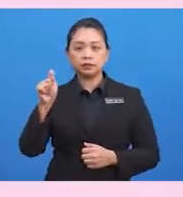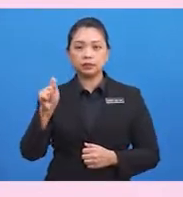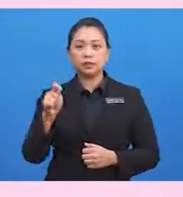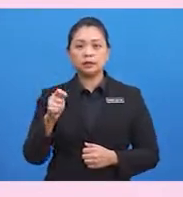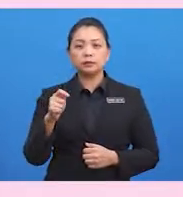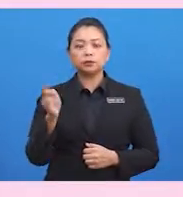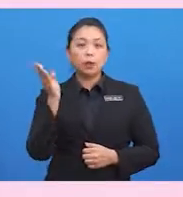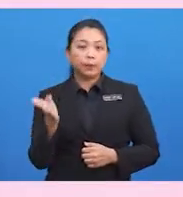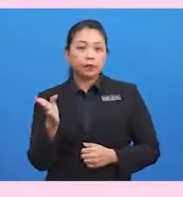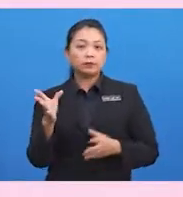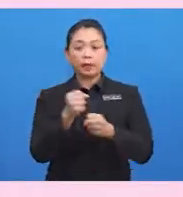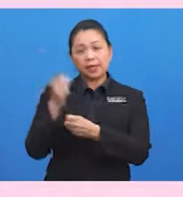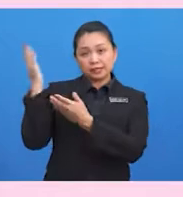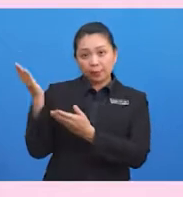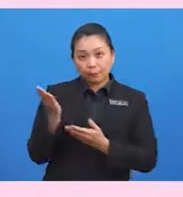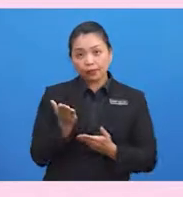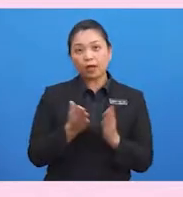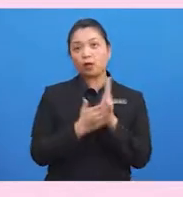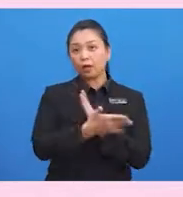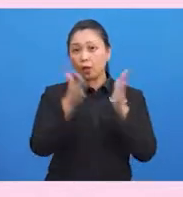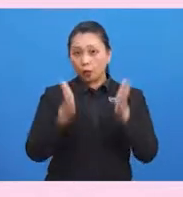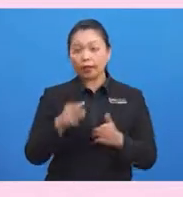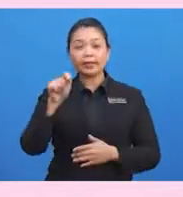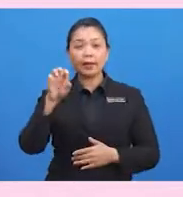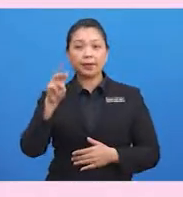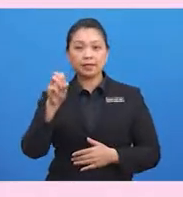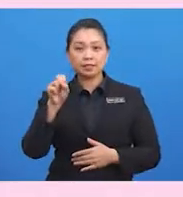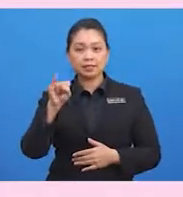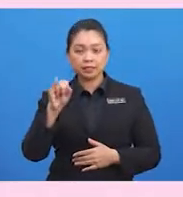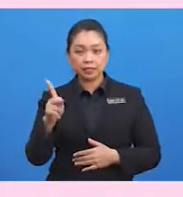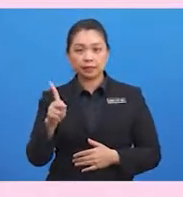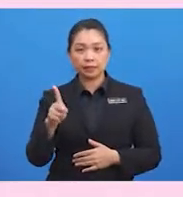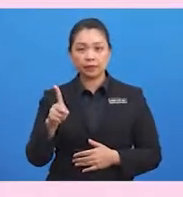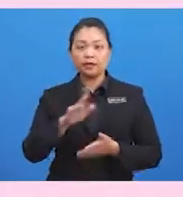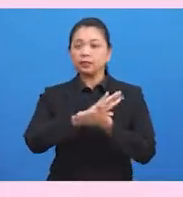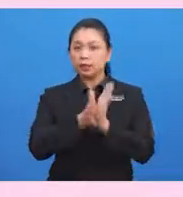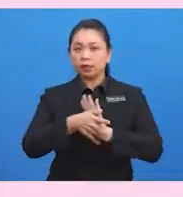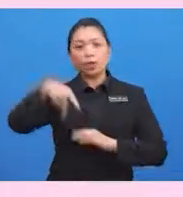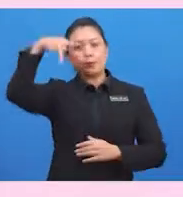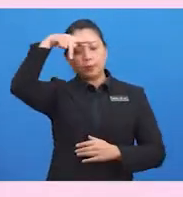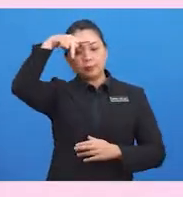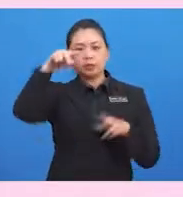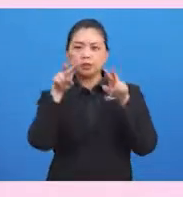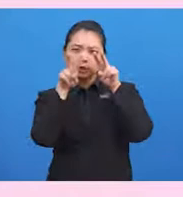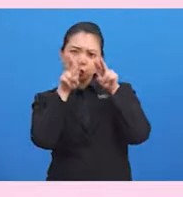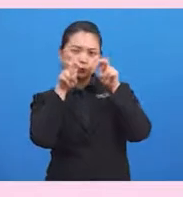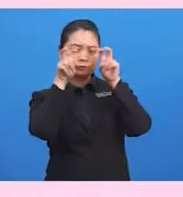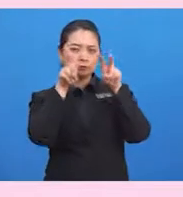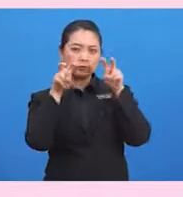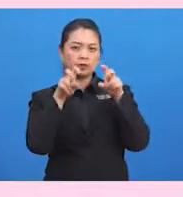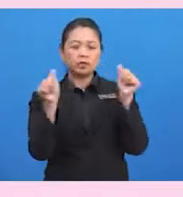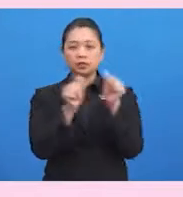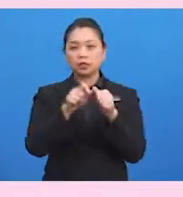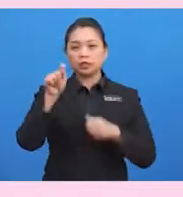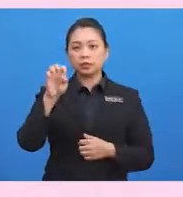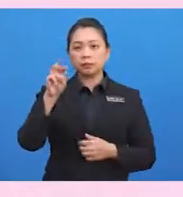oleh the magic yaitu pemerintah termasuk ketika itu Parameswara tertarik dengan negeri tumasik dan ingin